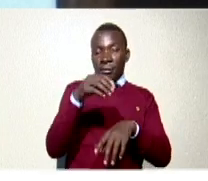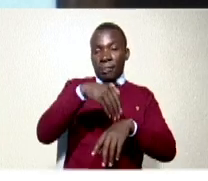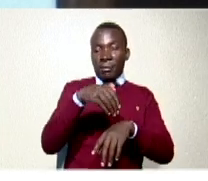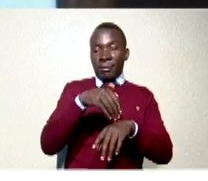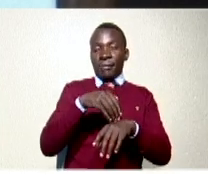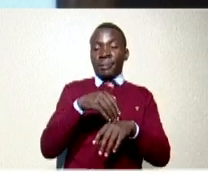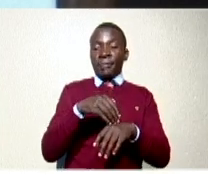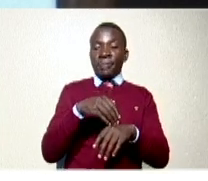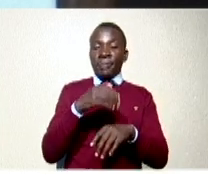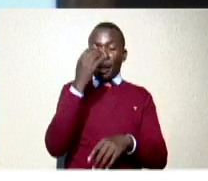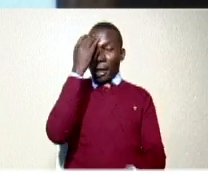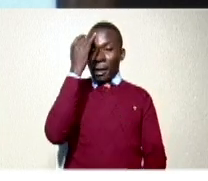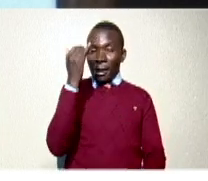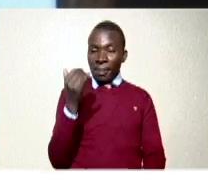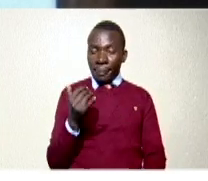yuko